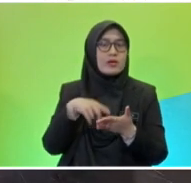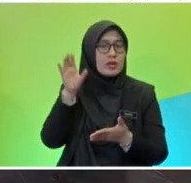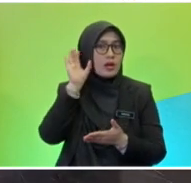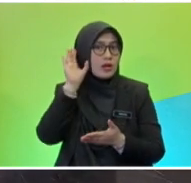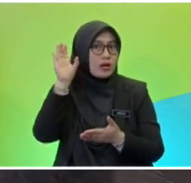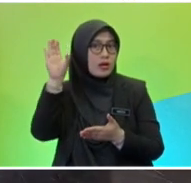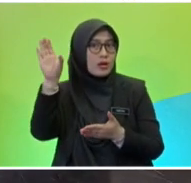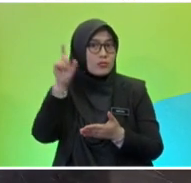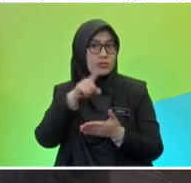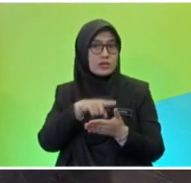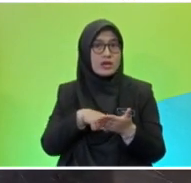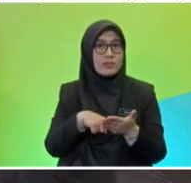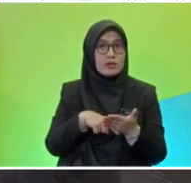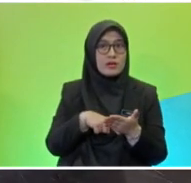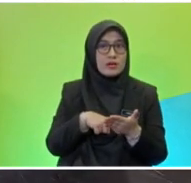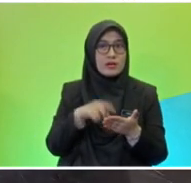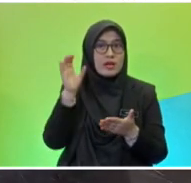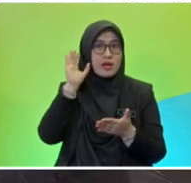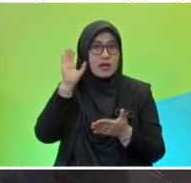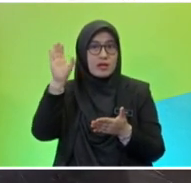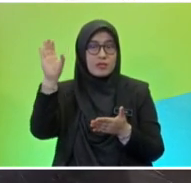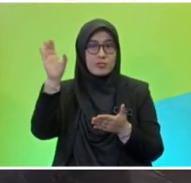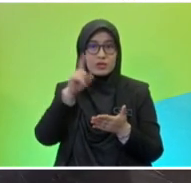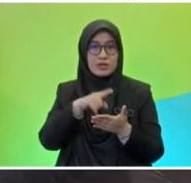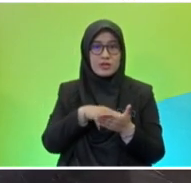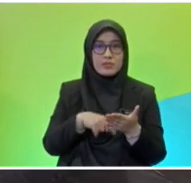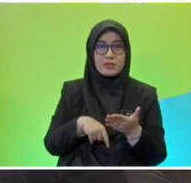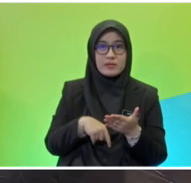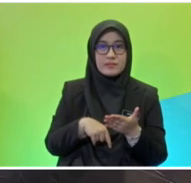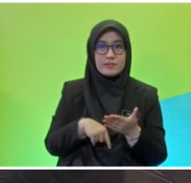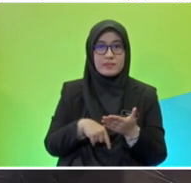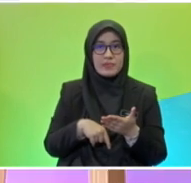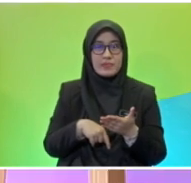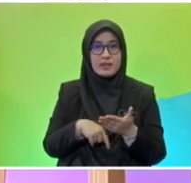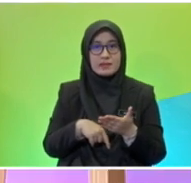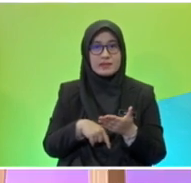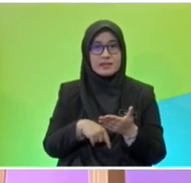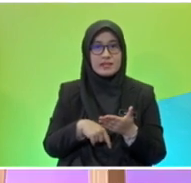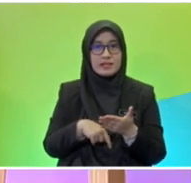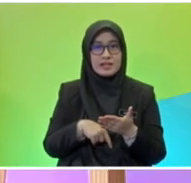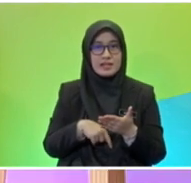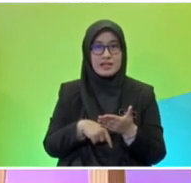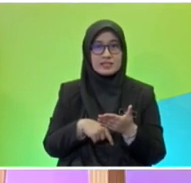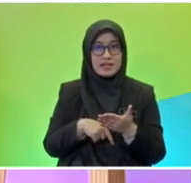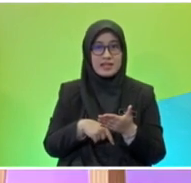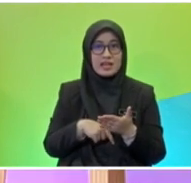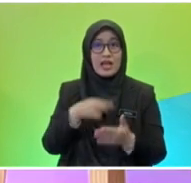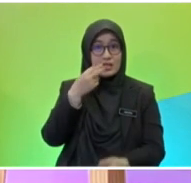Bunyi apa ke ini? Akmal, rasa-rasa bunyi apa ni? Gajah. Gajah.